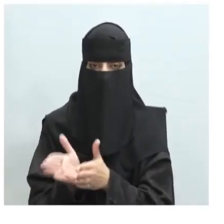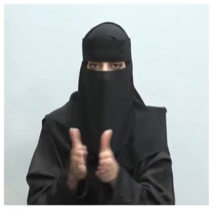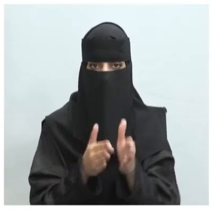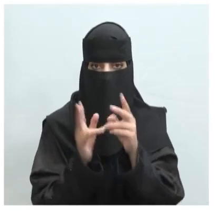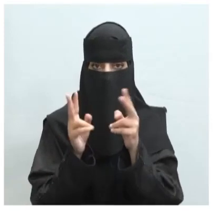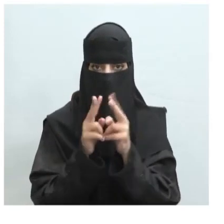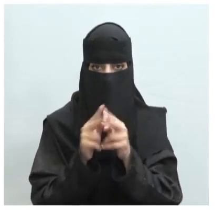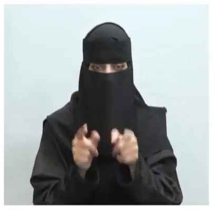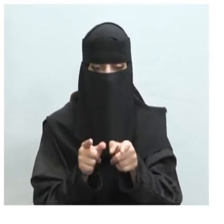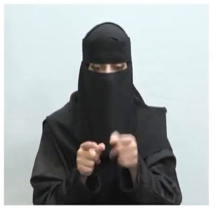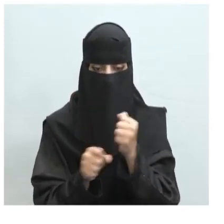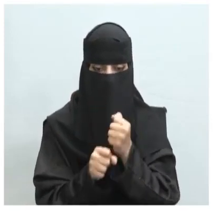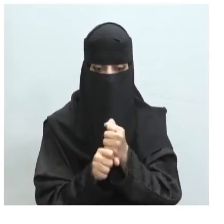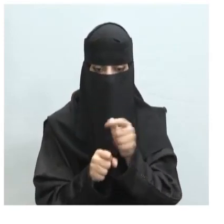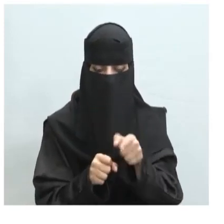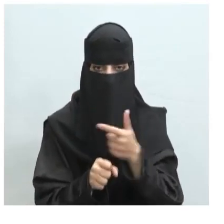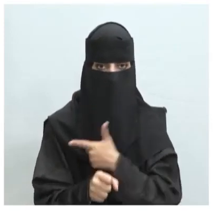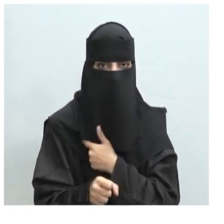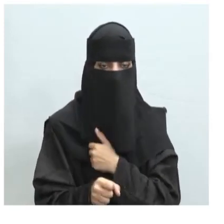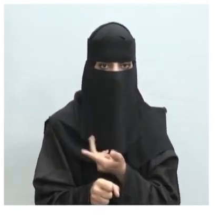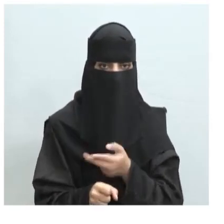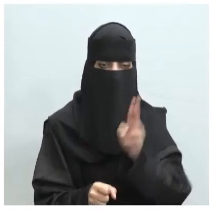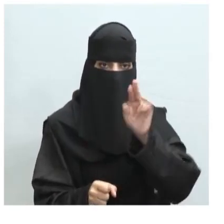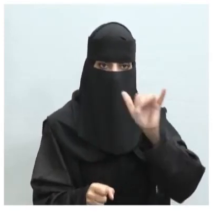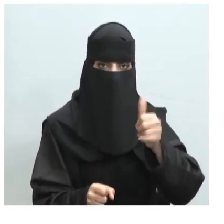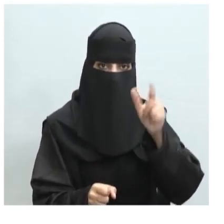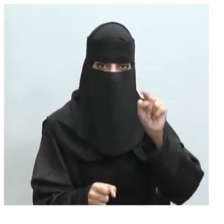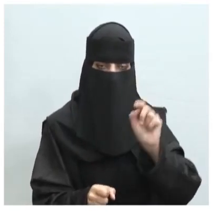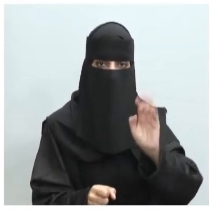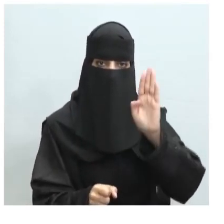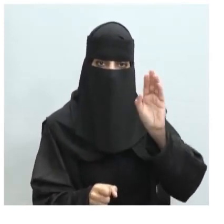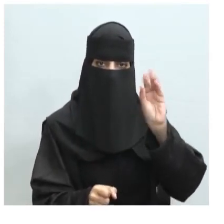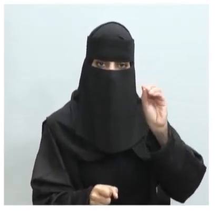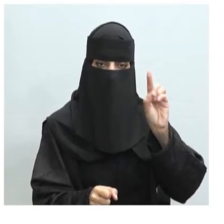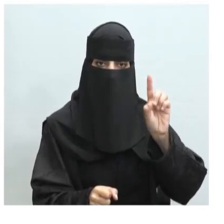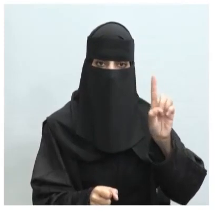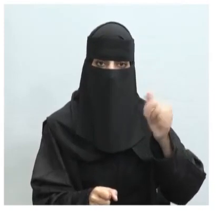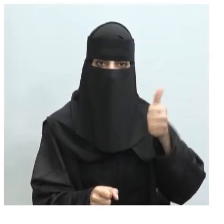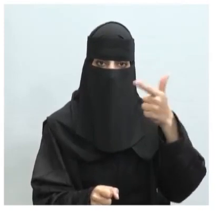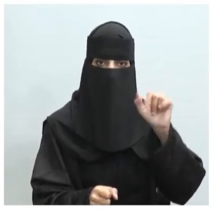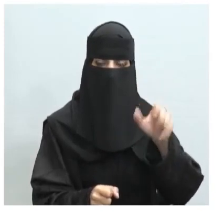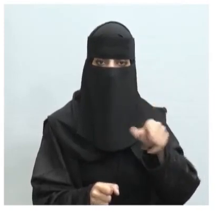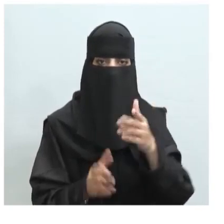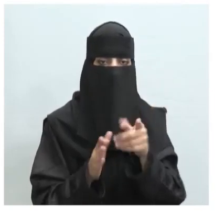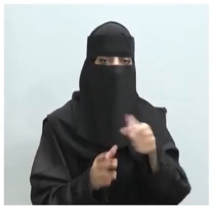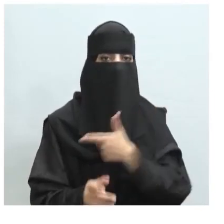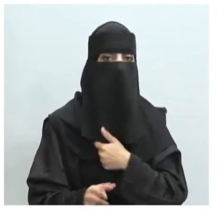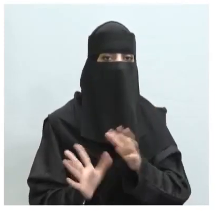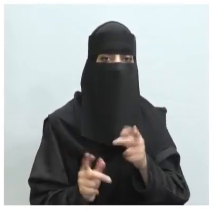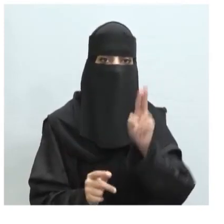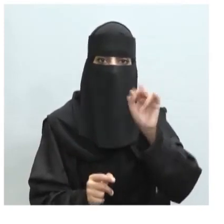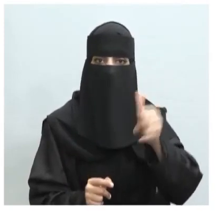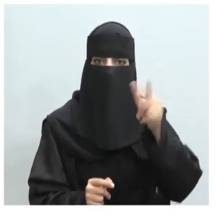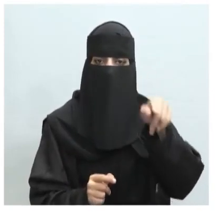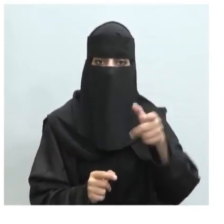الكهربائيه بهذه الطريقه نسميه التيار الكهربائي اذا التجاره الكهربائي هو عباره عن حركه